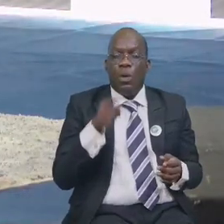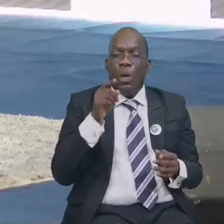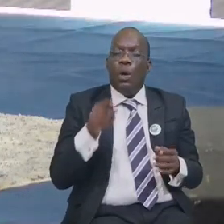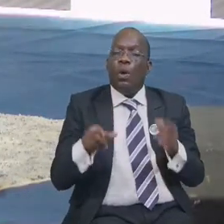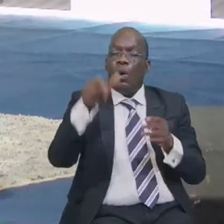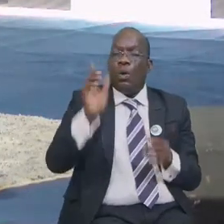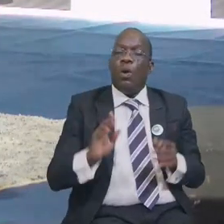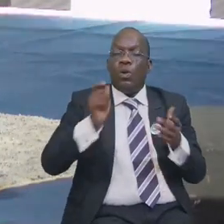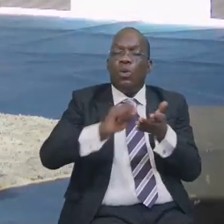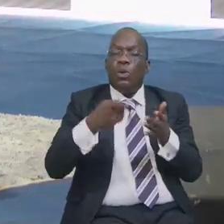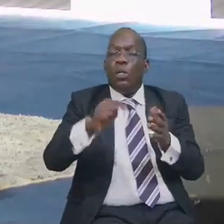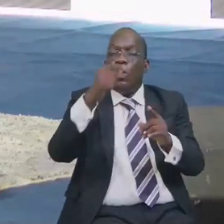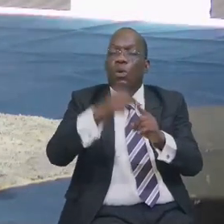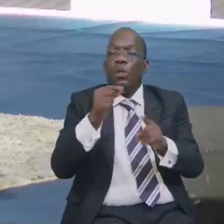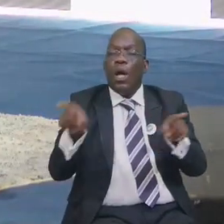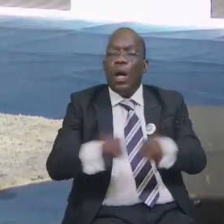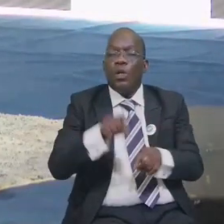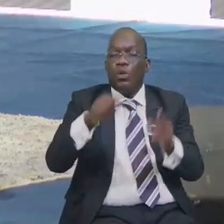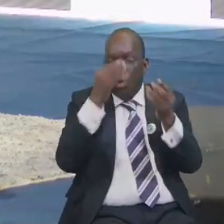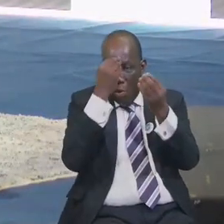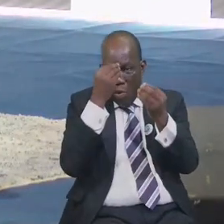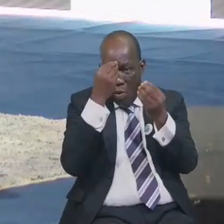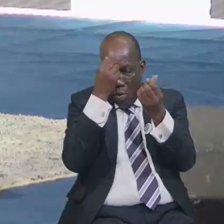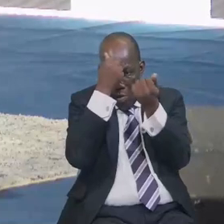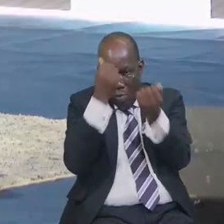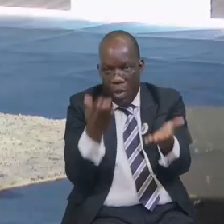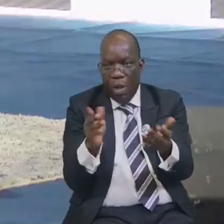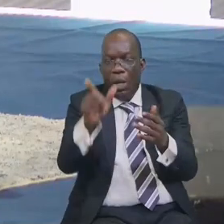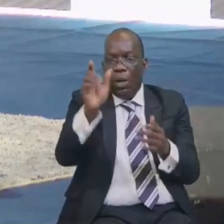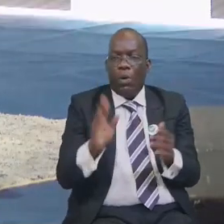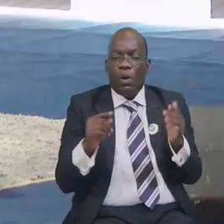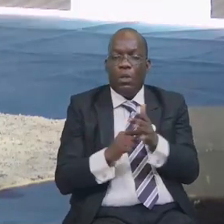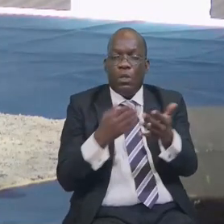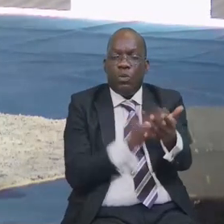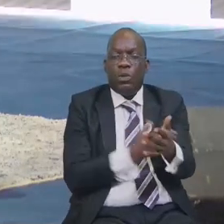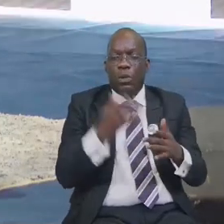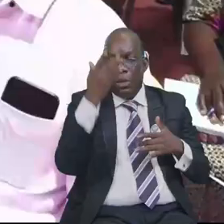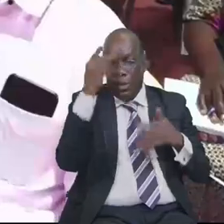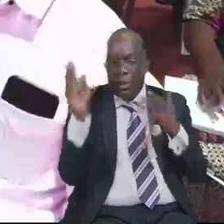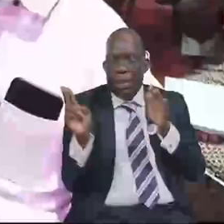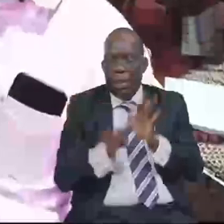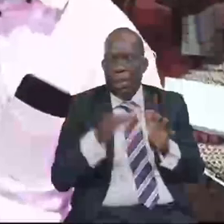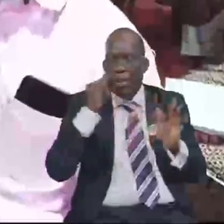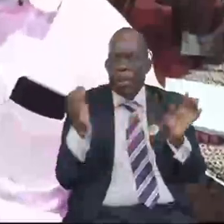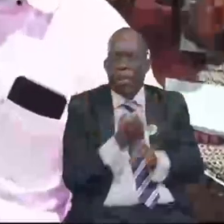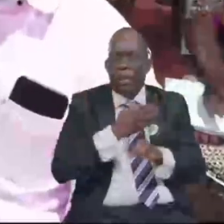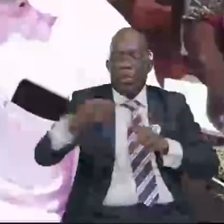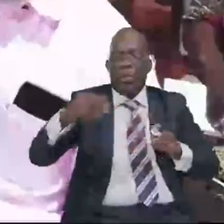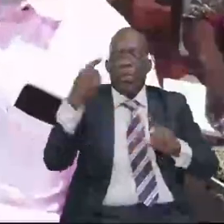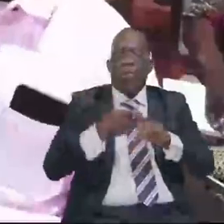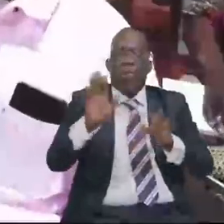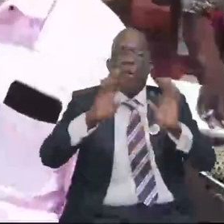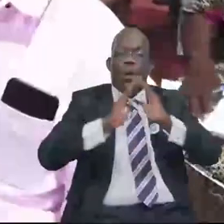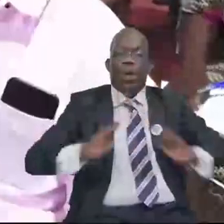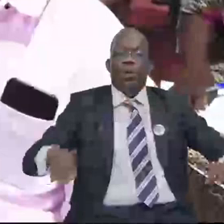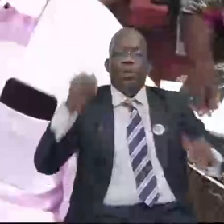la parole. Comme tu obéis à Dieu ce matin, les infirmités sont ôtées de ta maison. Les maladies